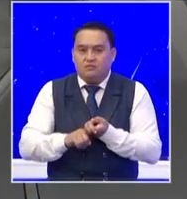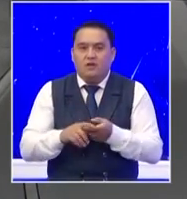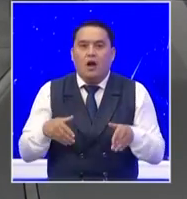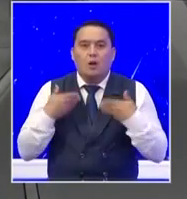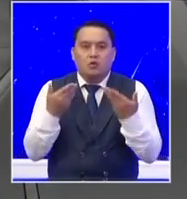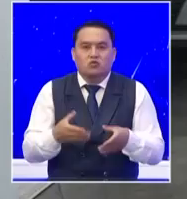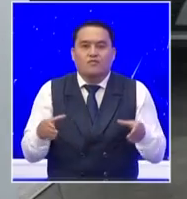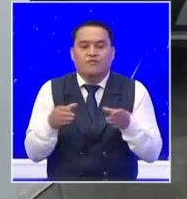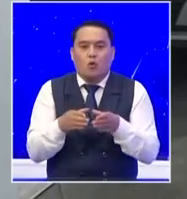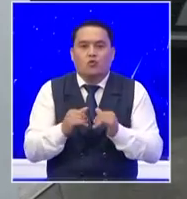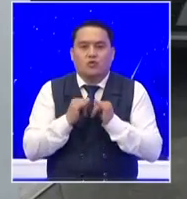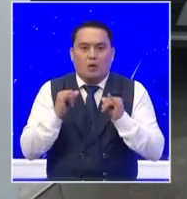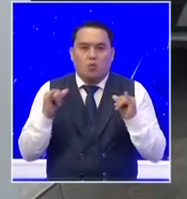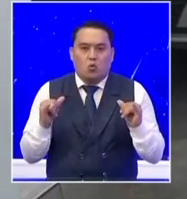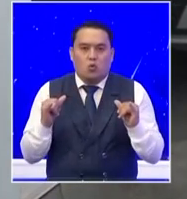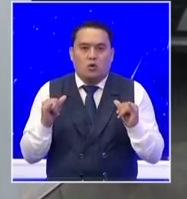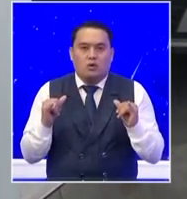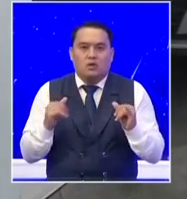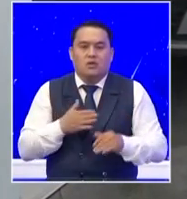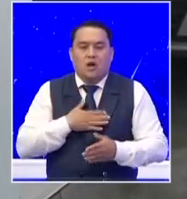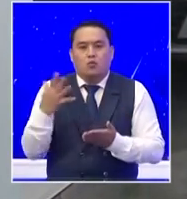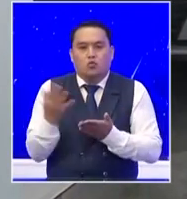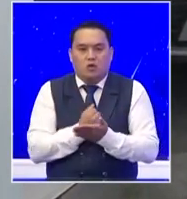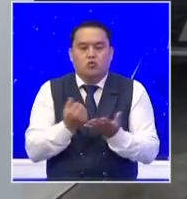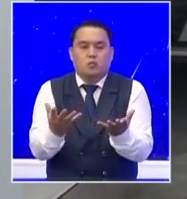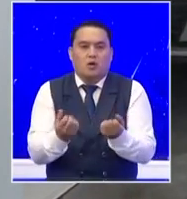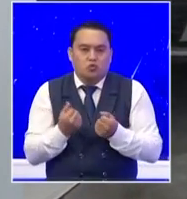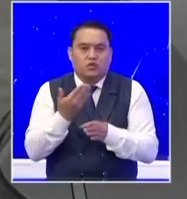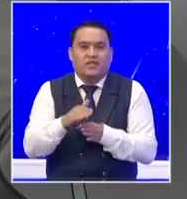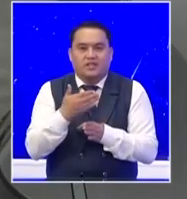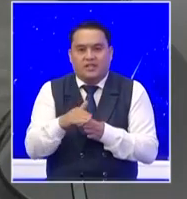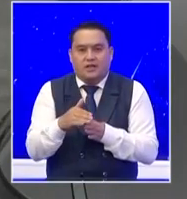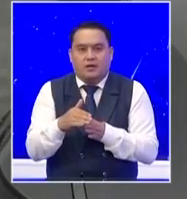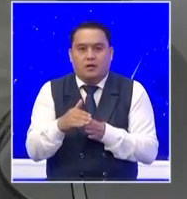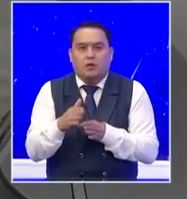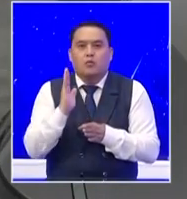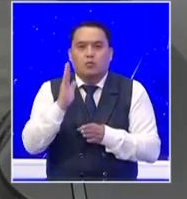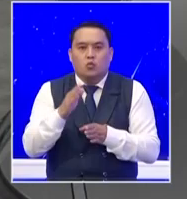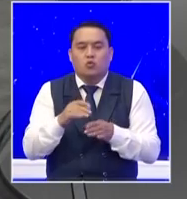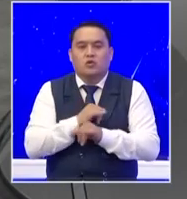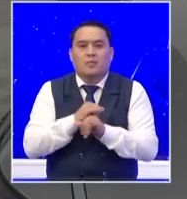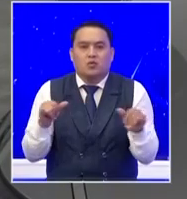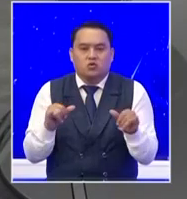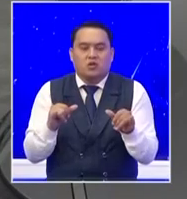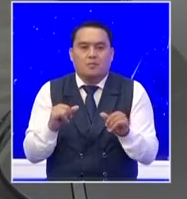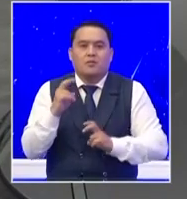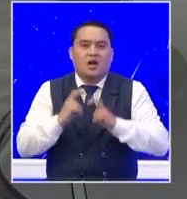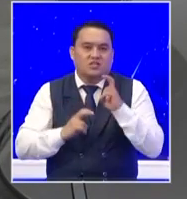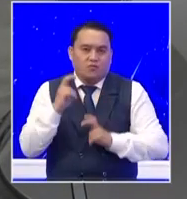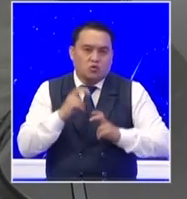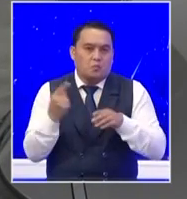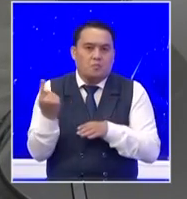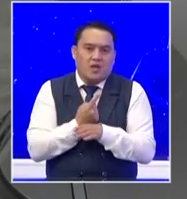обратились в фонд «Даму». За очень короткий период нам удалось получить кредитование. Средства будут направлены на расширение производства, прежде